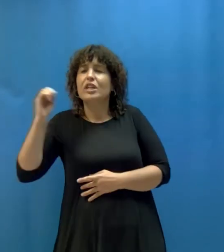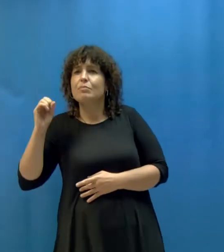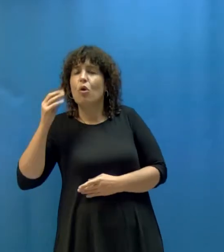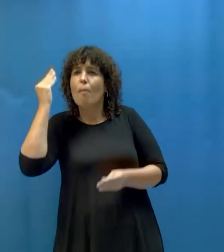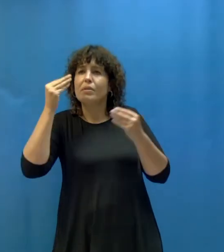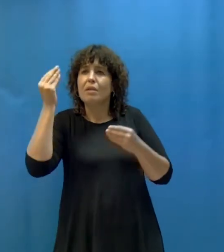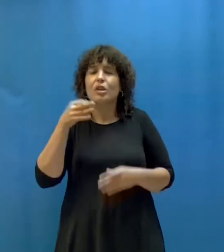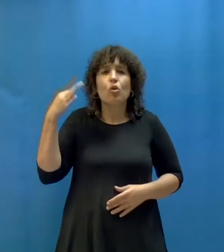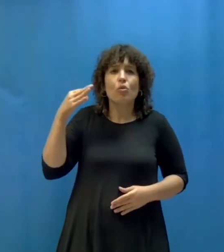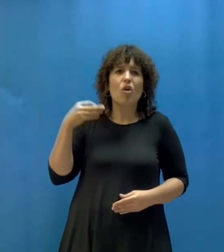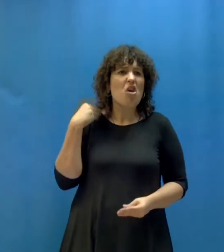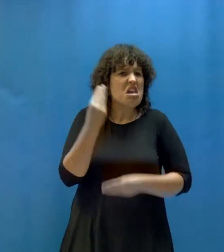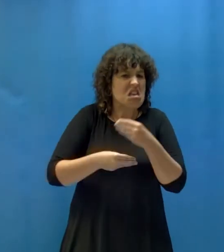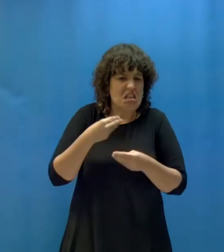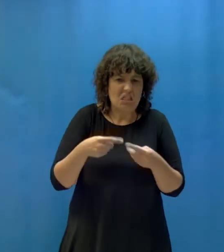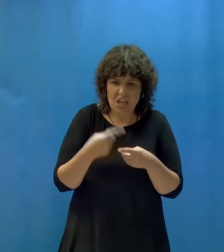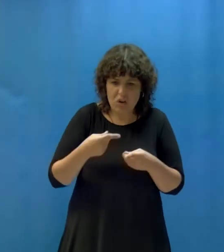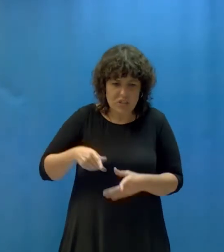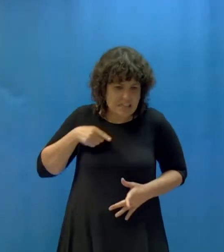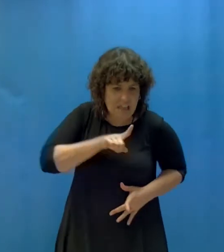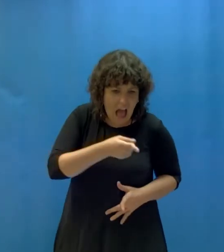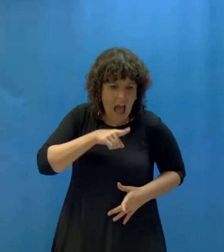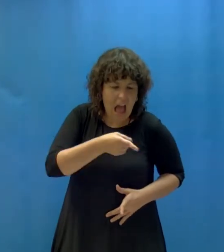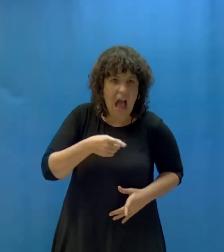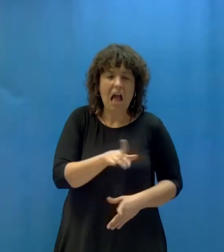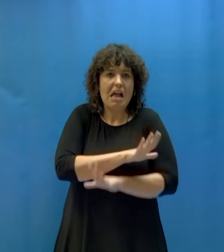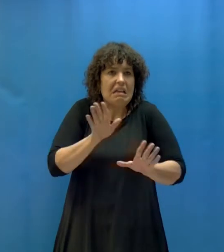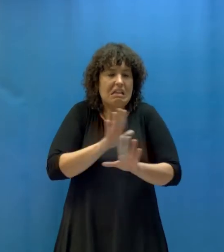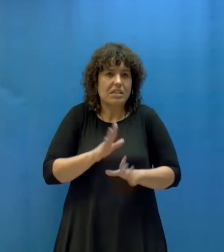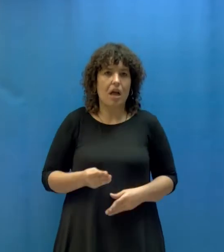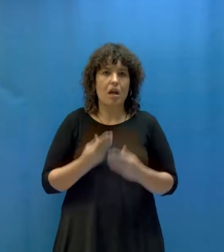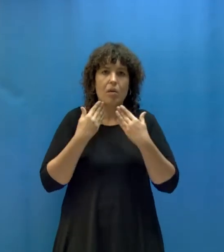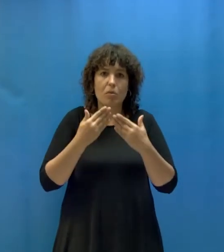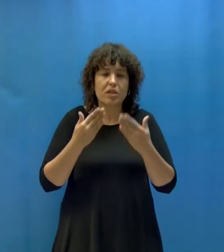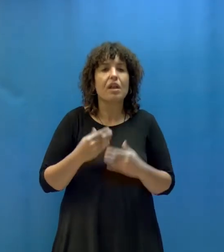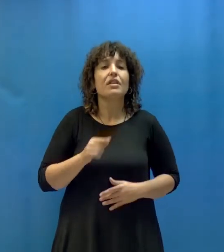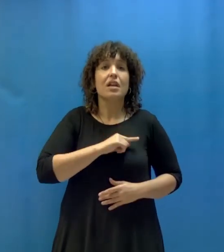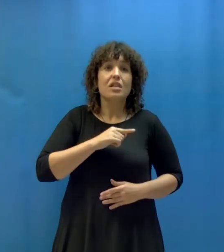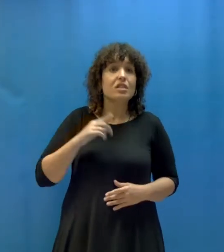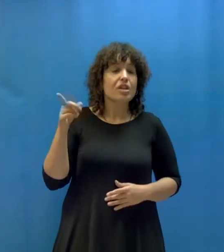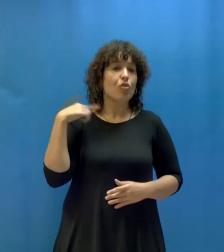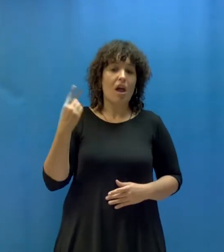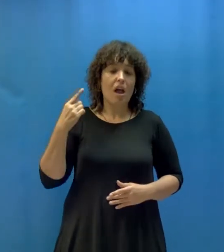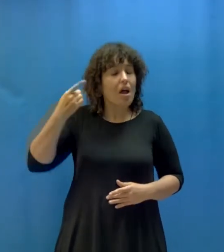mal. Moltes gràcies. Gràcies, senyor Vidal. Senyora Ruiz, per a rèplica.